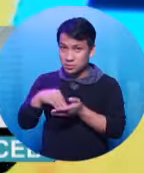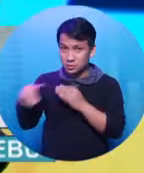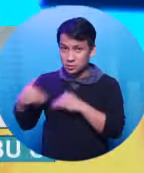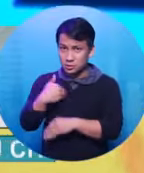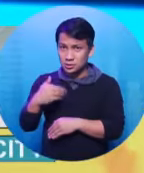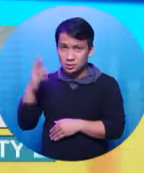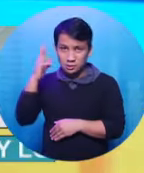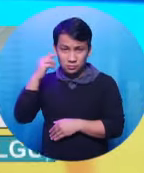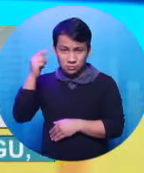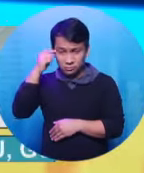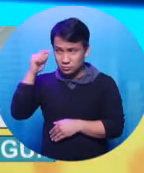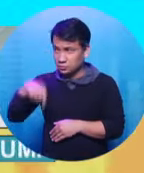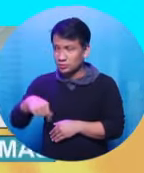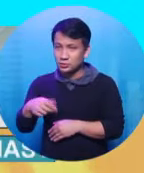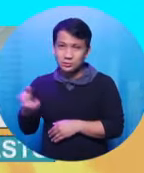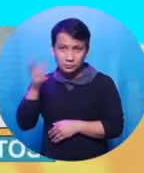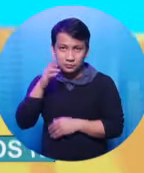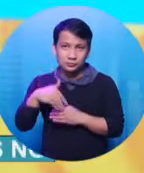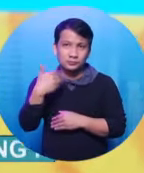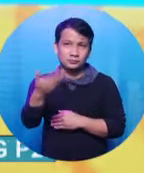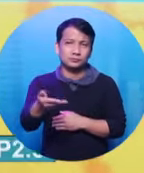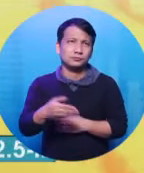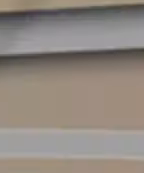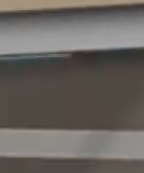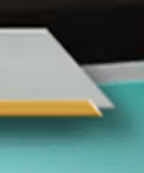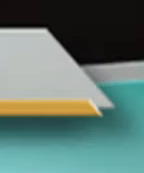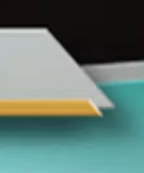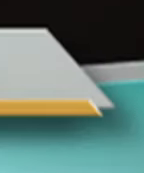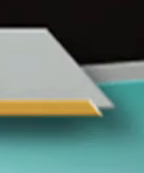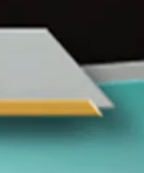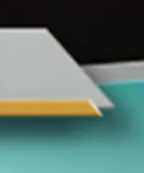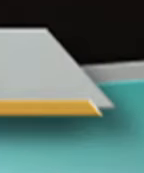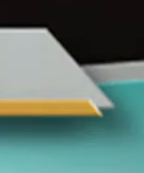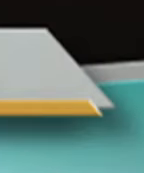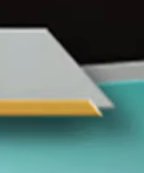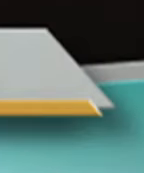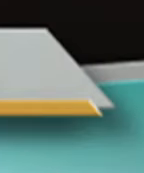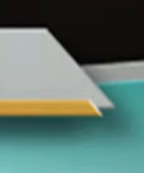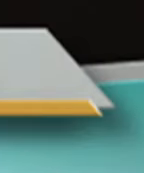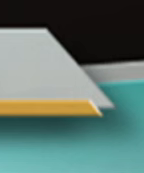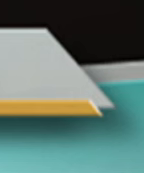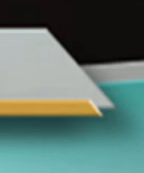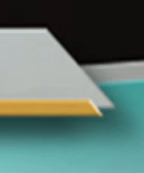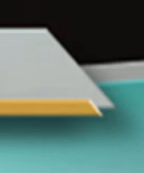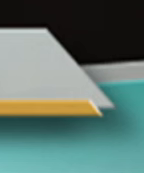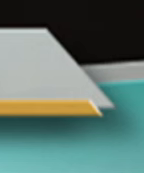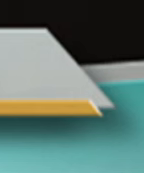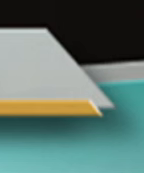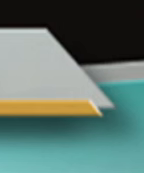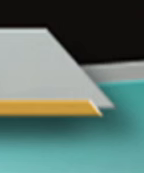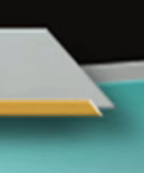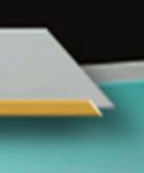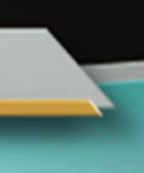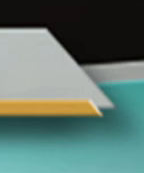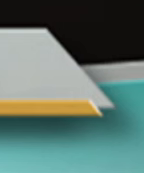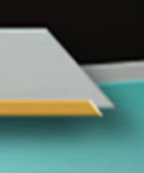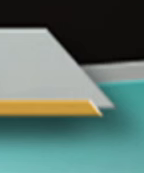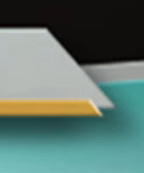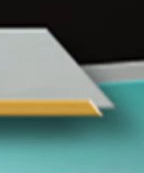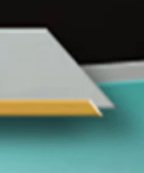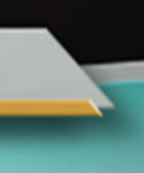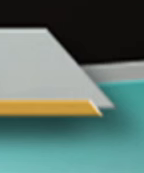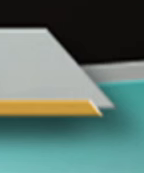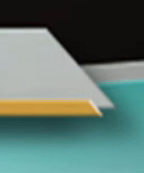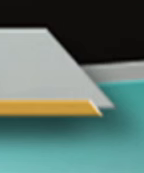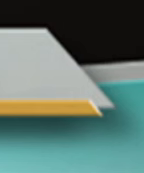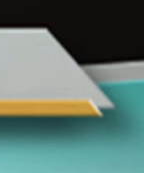2.0 Action Facebook page. Pakinggan natin. Oy Mark, grabe na yung pinagsasabi mo. Inaga mo na nga yung asawa ko, tapos